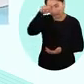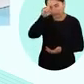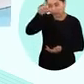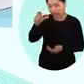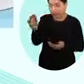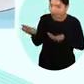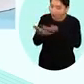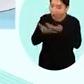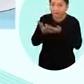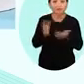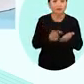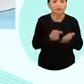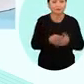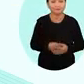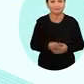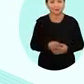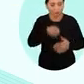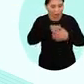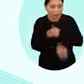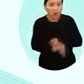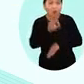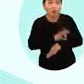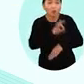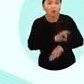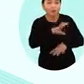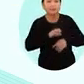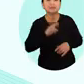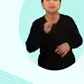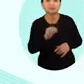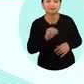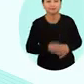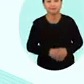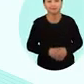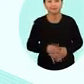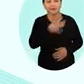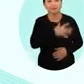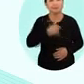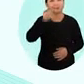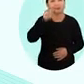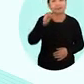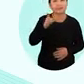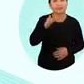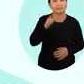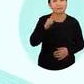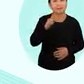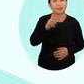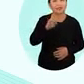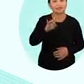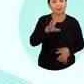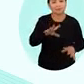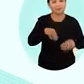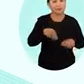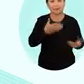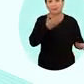төрхөөс өмнө эмчтэйгээ ярилцаарай. Төрхийн өвдөлтийг хэрхэн мэдэх вэ? Биеийн зарим хэсэг нь